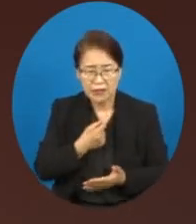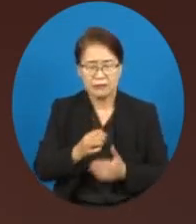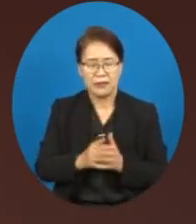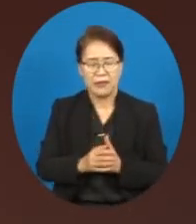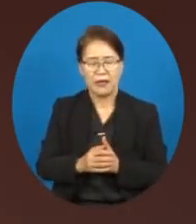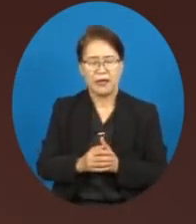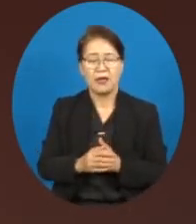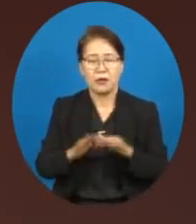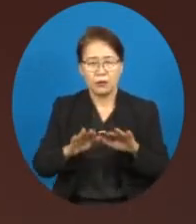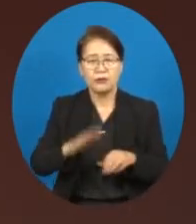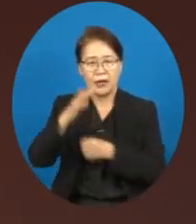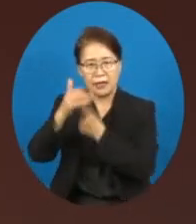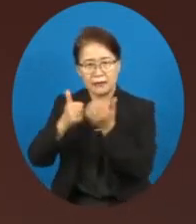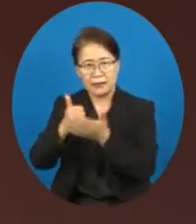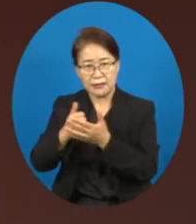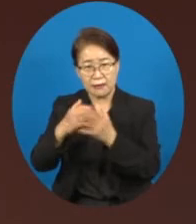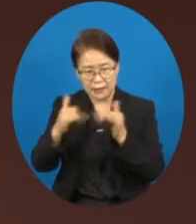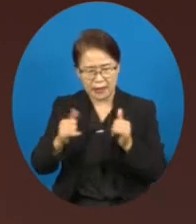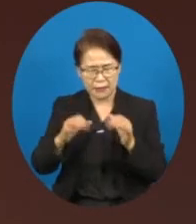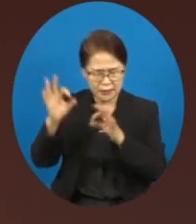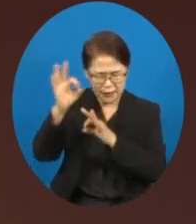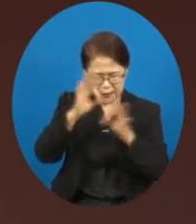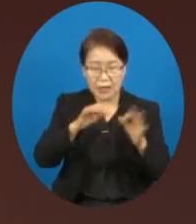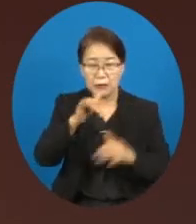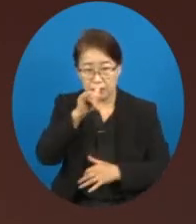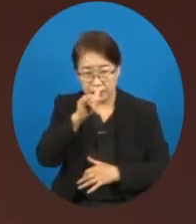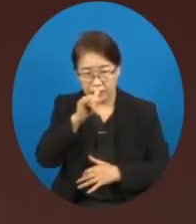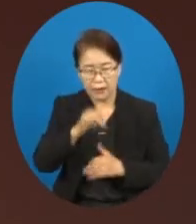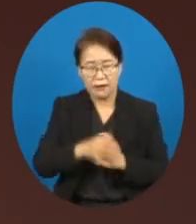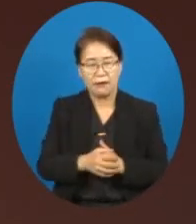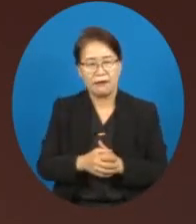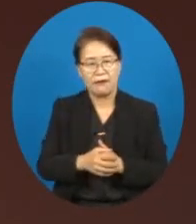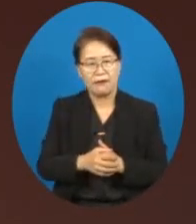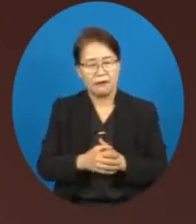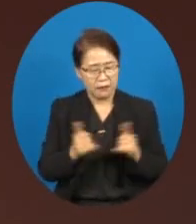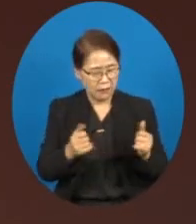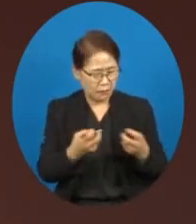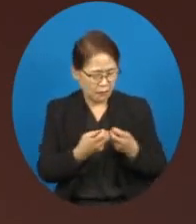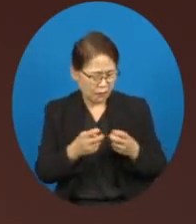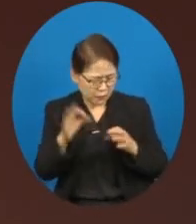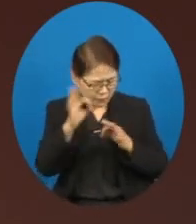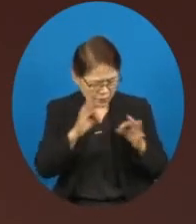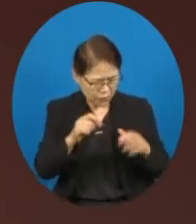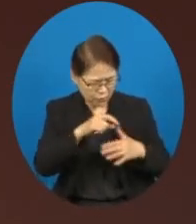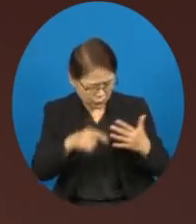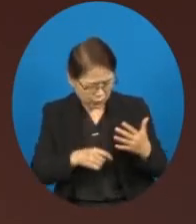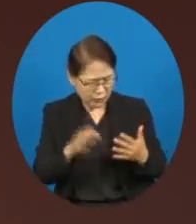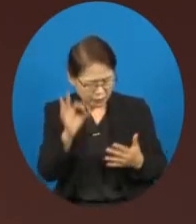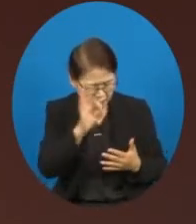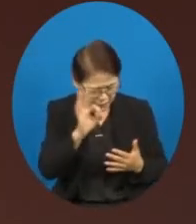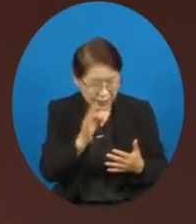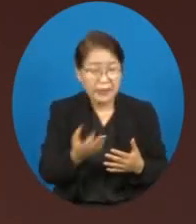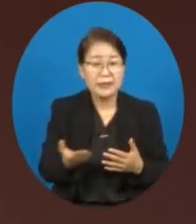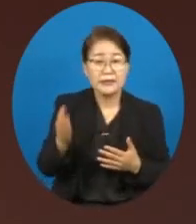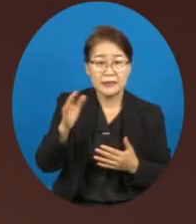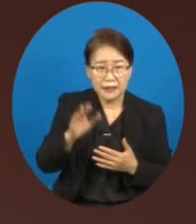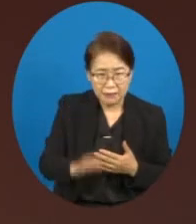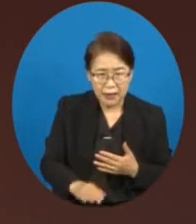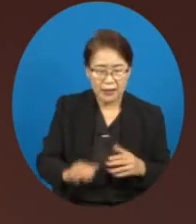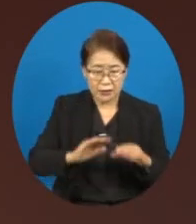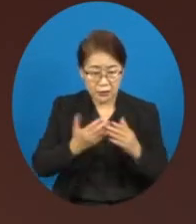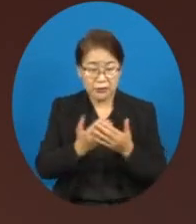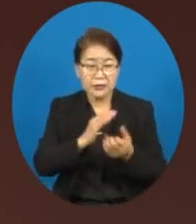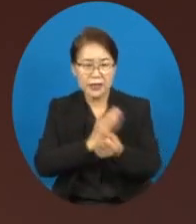하나님은 오늘 또 사람을 찾으십니다. 사람들은 방법을 찾고 프로그램을 찾지만